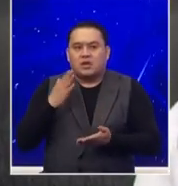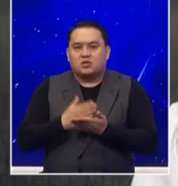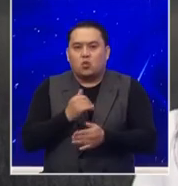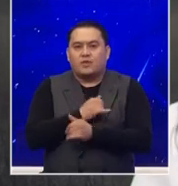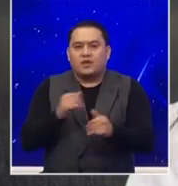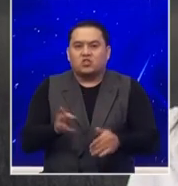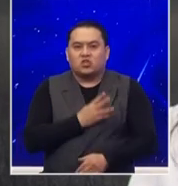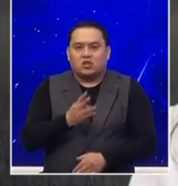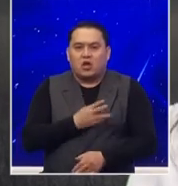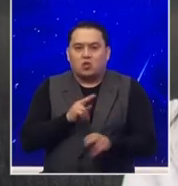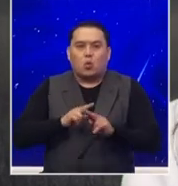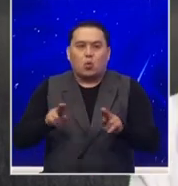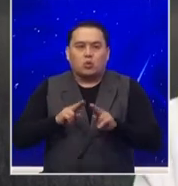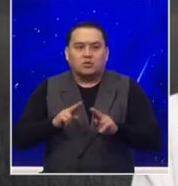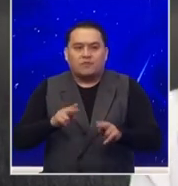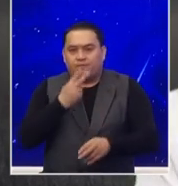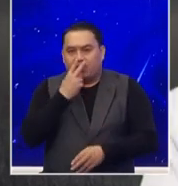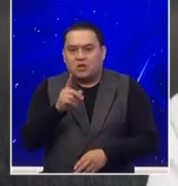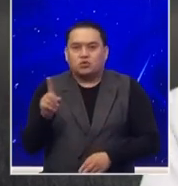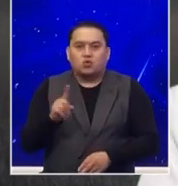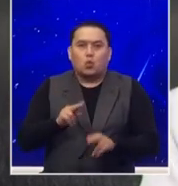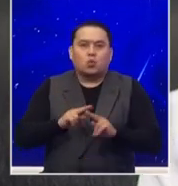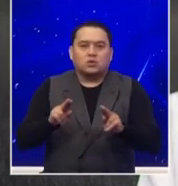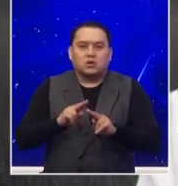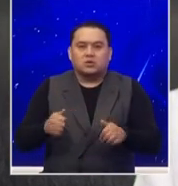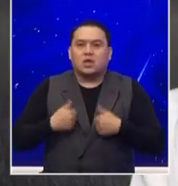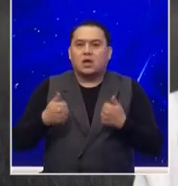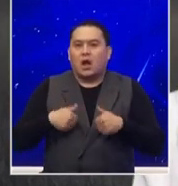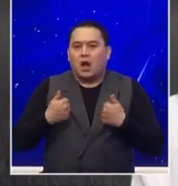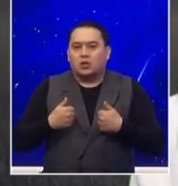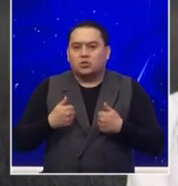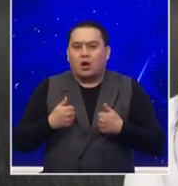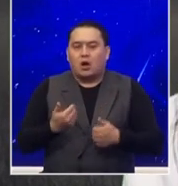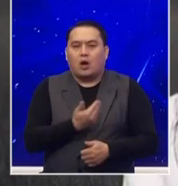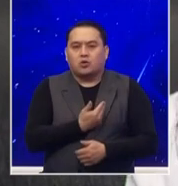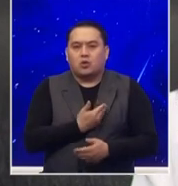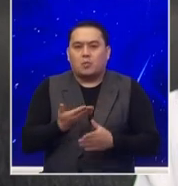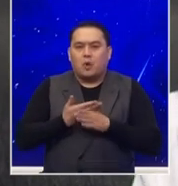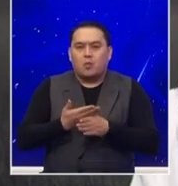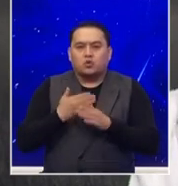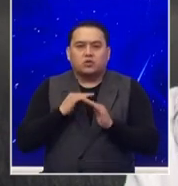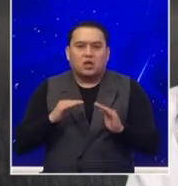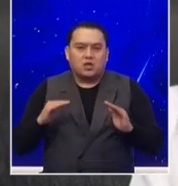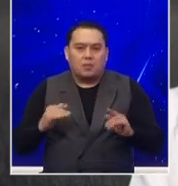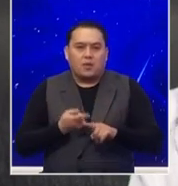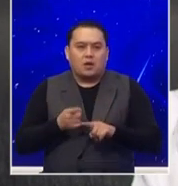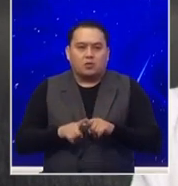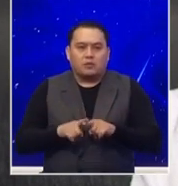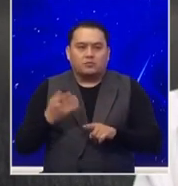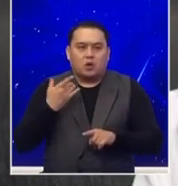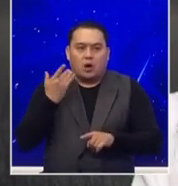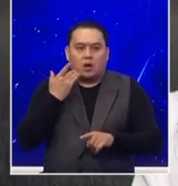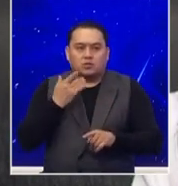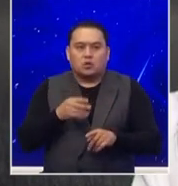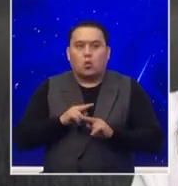возросло желание стать учителем, потому что видно было, что вот учителя стараются, вот кровь из носа хотят помочь детям. Поэтому нет, все еще хочу